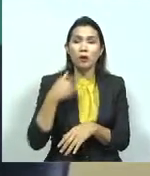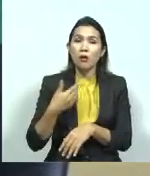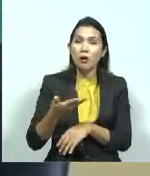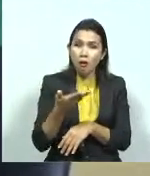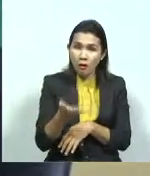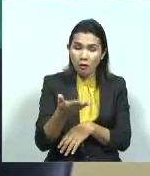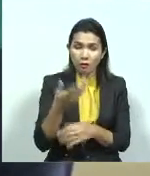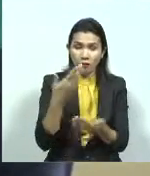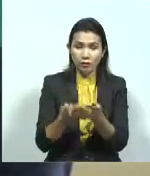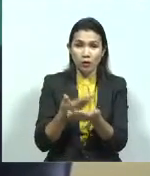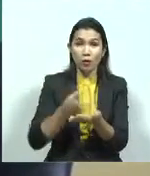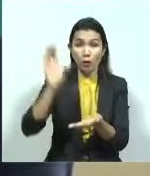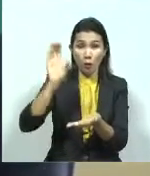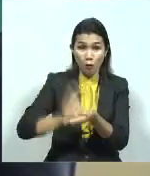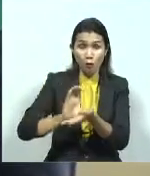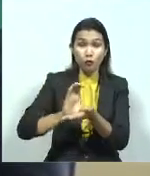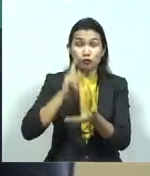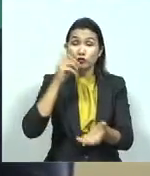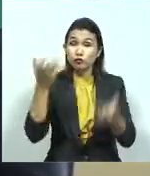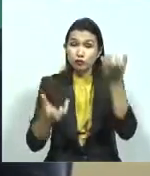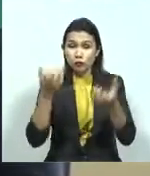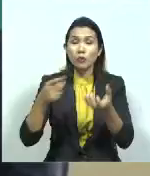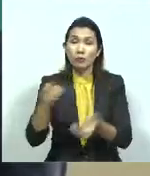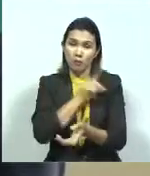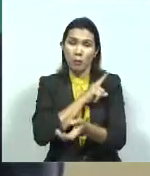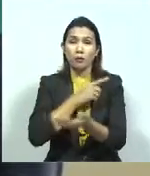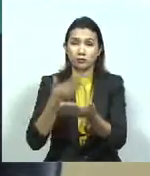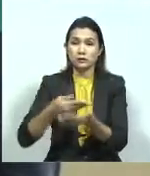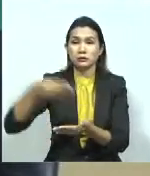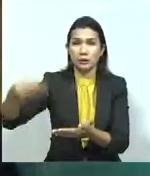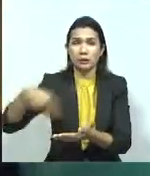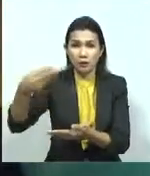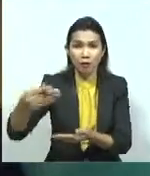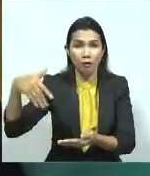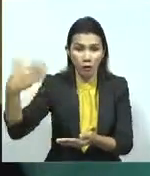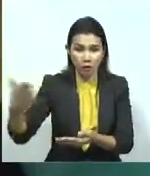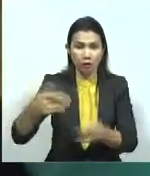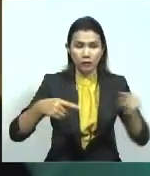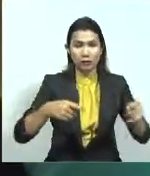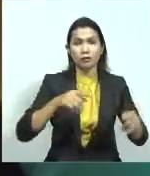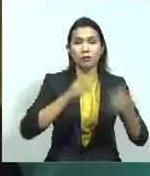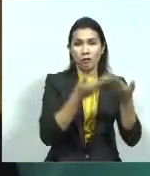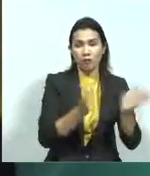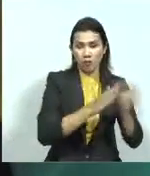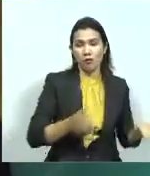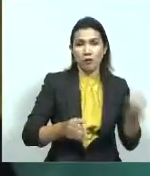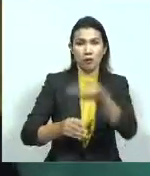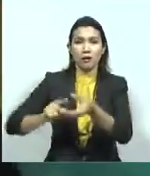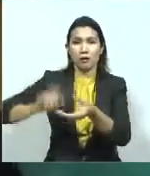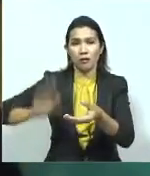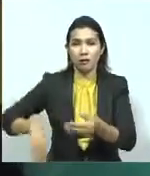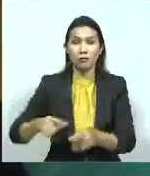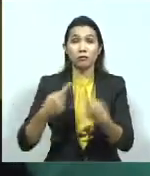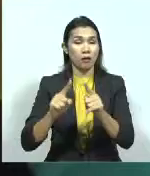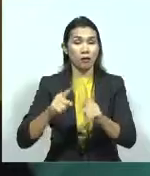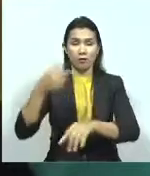ให้นำเงินกองทุนยุติธรรมเยียวยาผู้เสียหายไปก่อนและจะคืนให้ในภายหลังนั้นเรื่องนี้เนี่ยนายธวัชชัยไทยเขียว